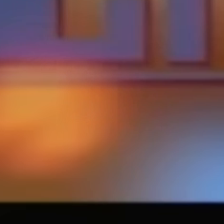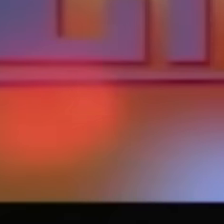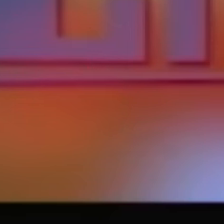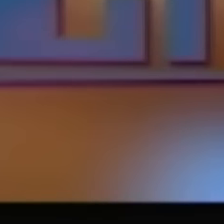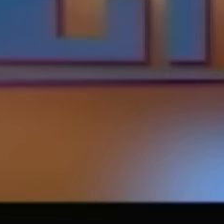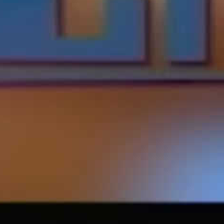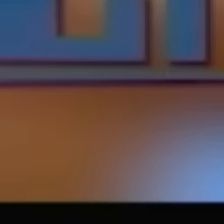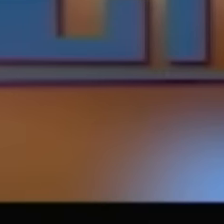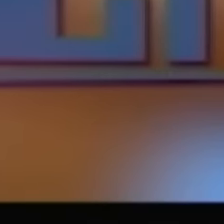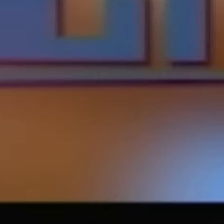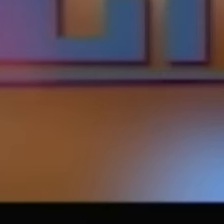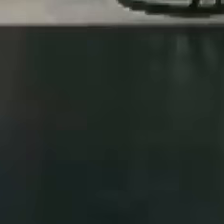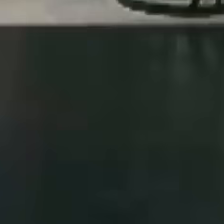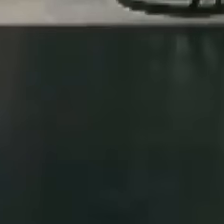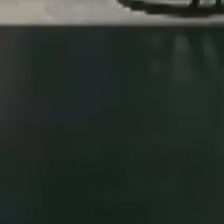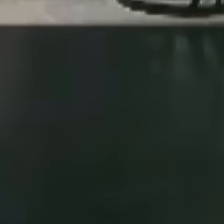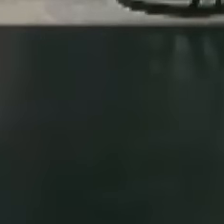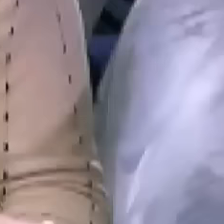معان